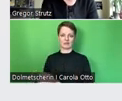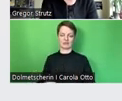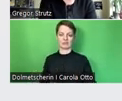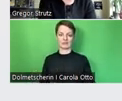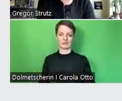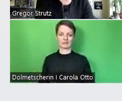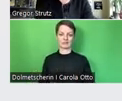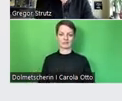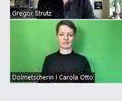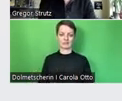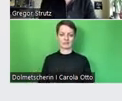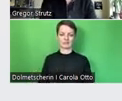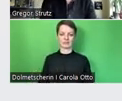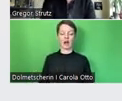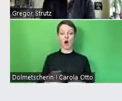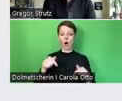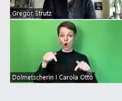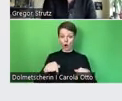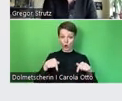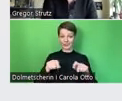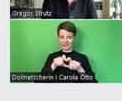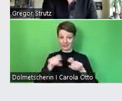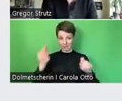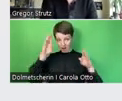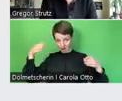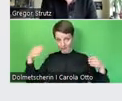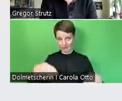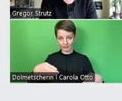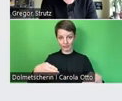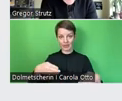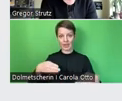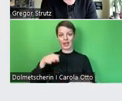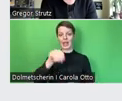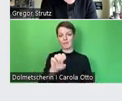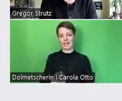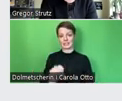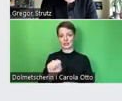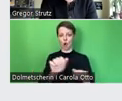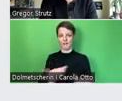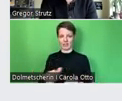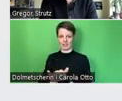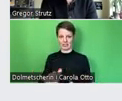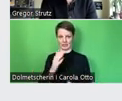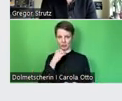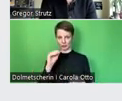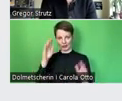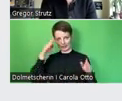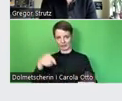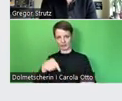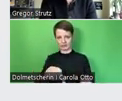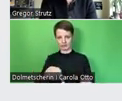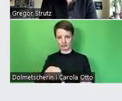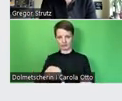Wie gesagt, wir wollen uns heute vor allem mit dem Thema Microsoft Office beschäftigen. Die Basis